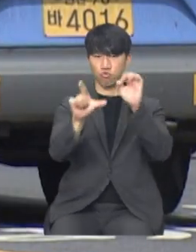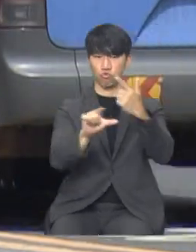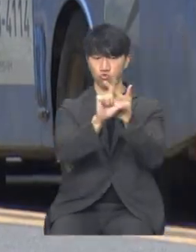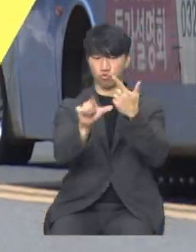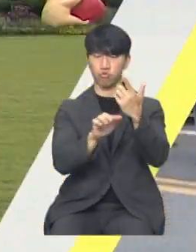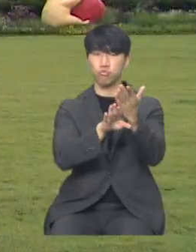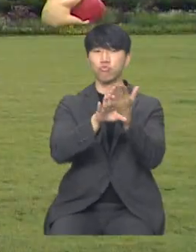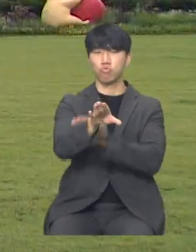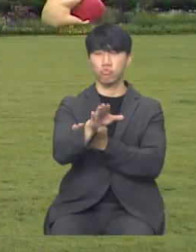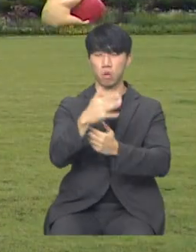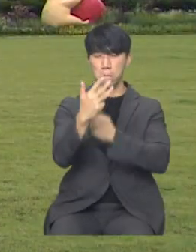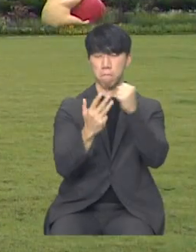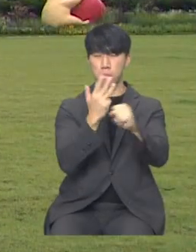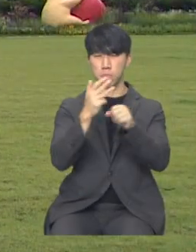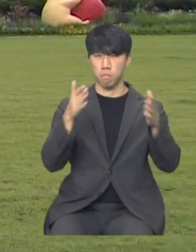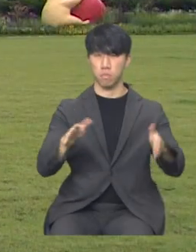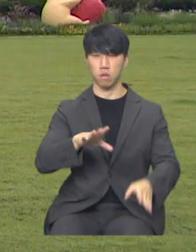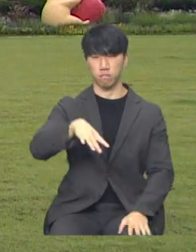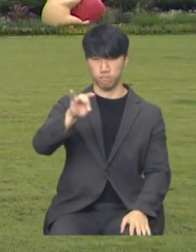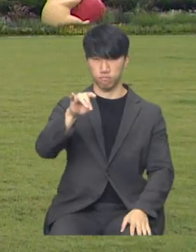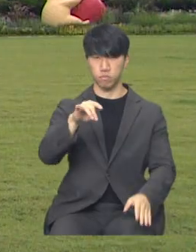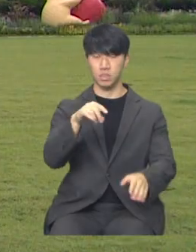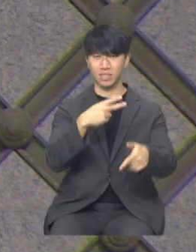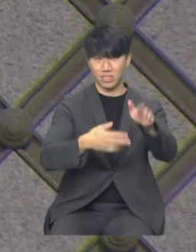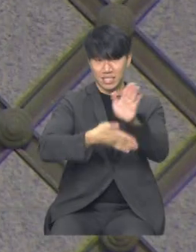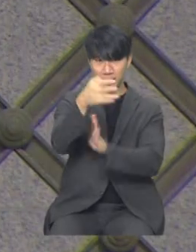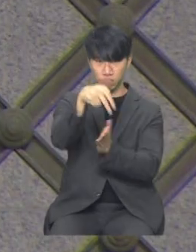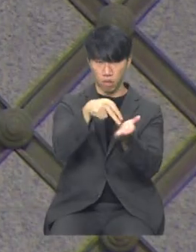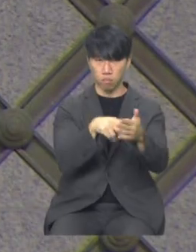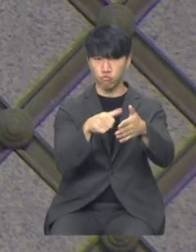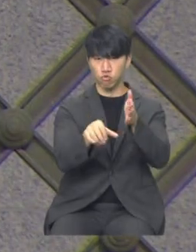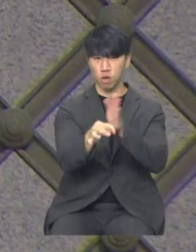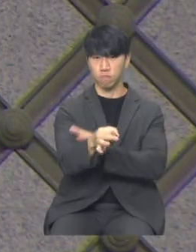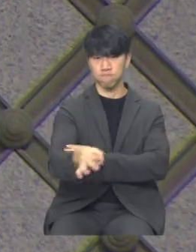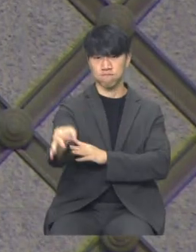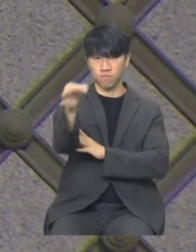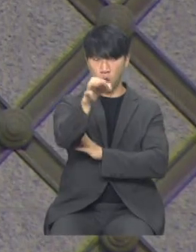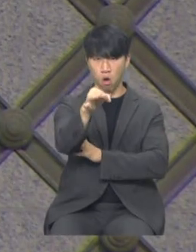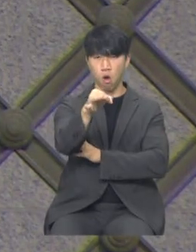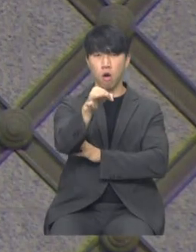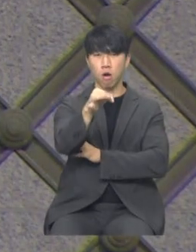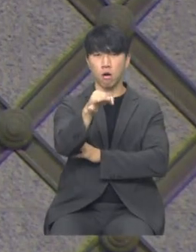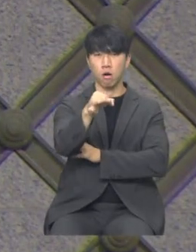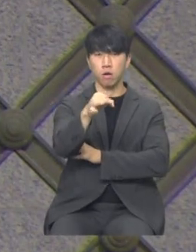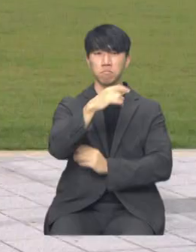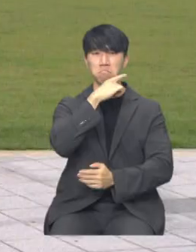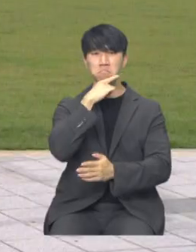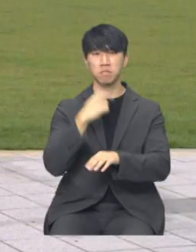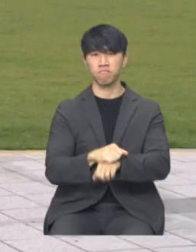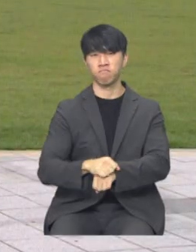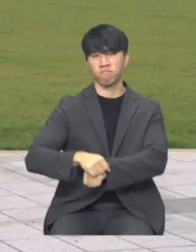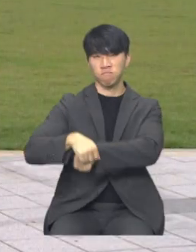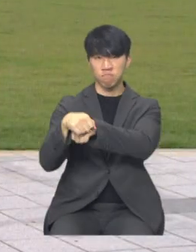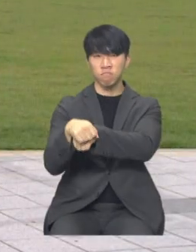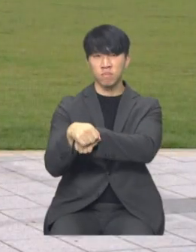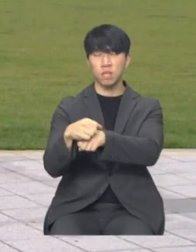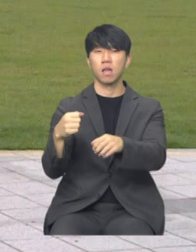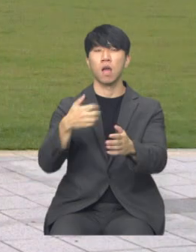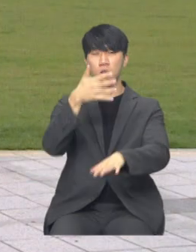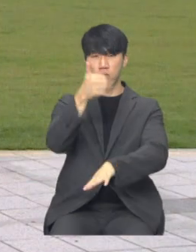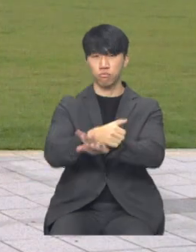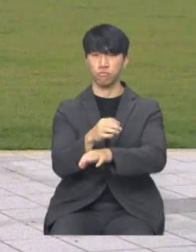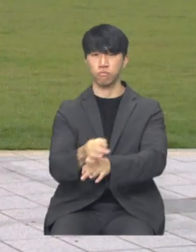만입니다. 인천시는 물가 상승으로 운송 적자가 늘고 시설 노후화로 개선이 필요해 요금을 인상하게